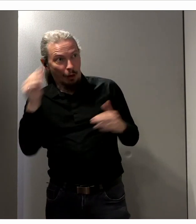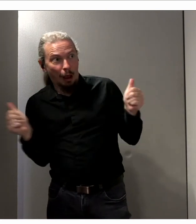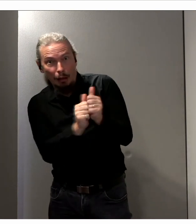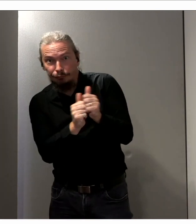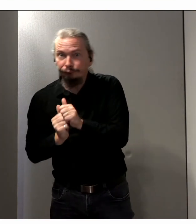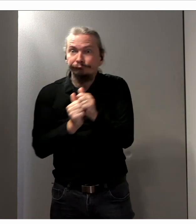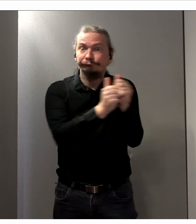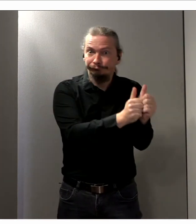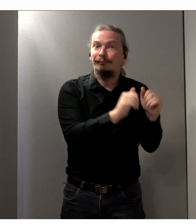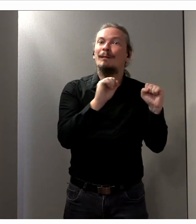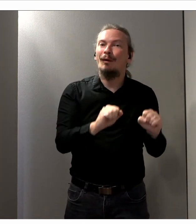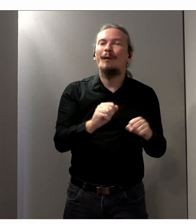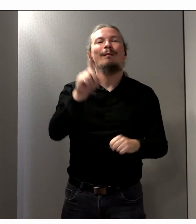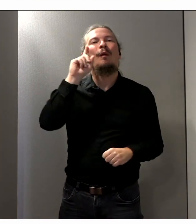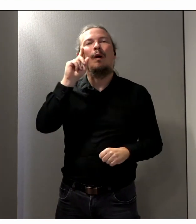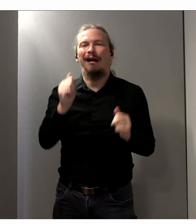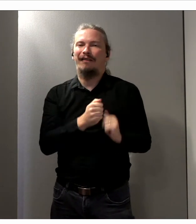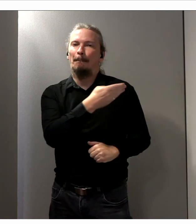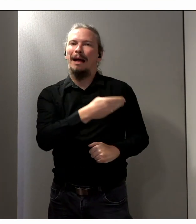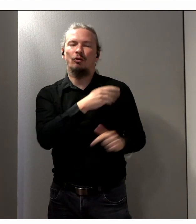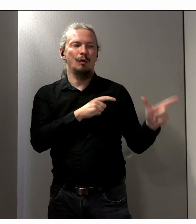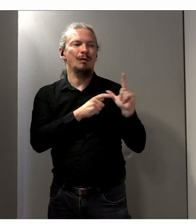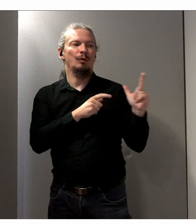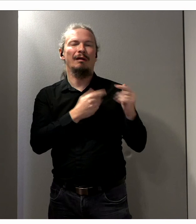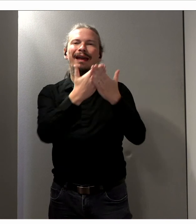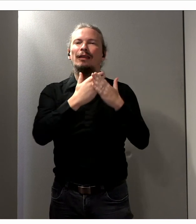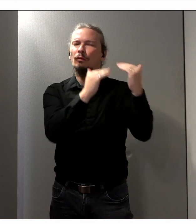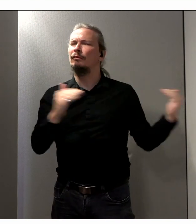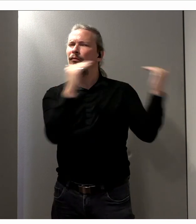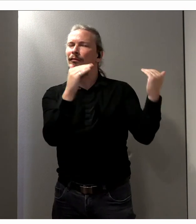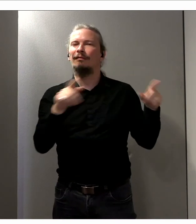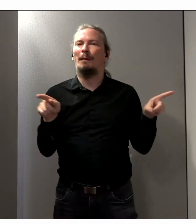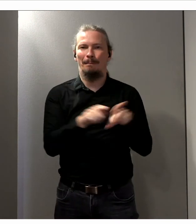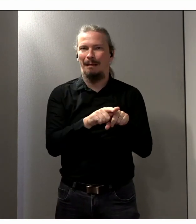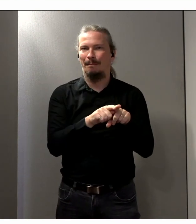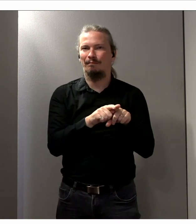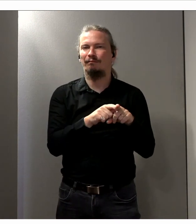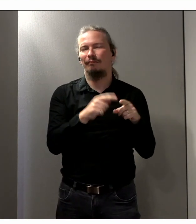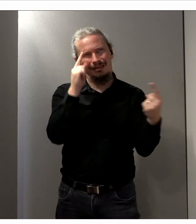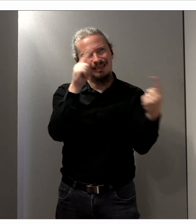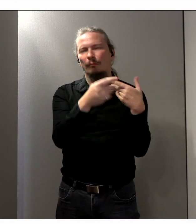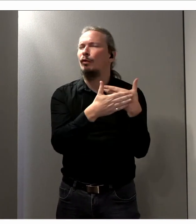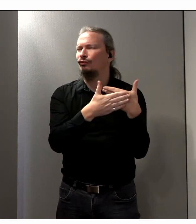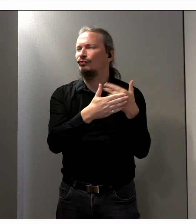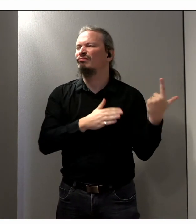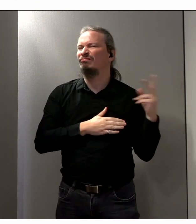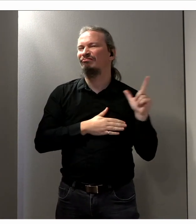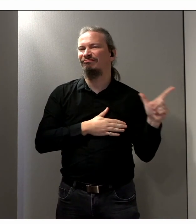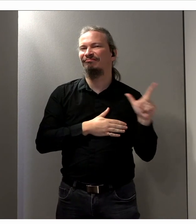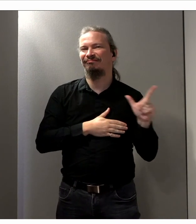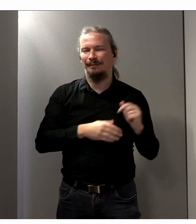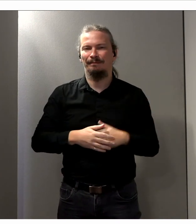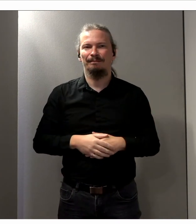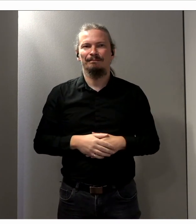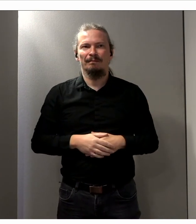parce qu'avec Mathieu, on a le même niveau d'études et dans des domaines qui sont relativement similaires. Et en fait,